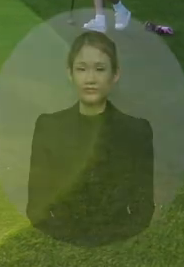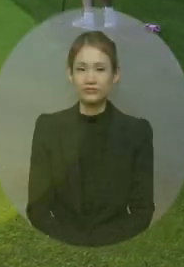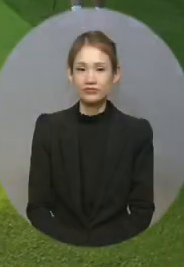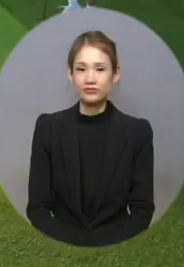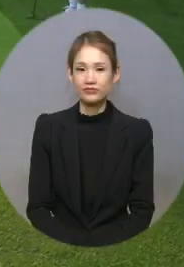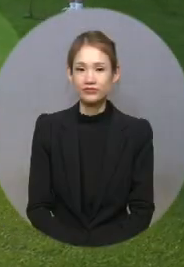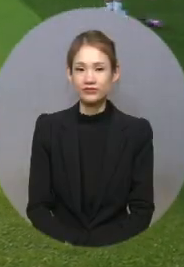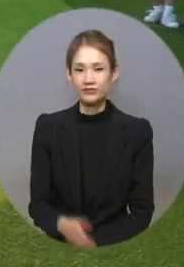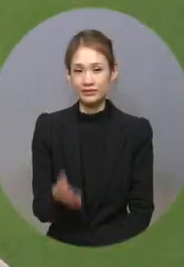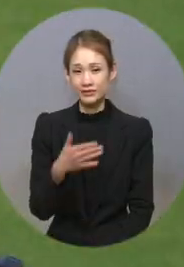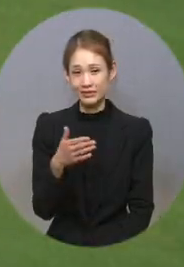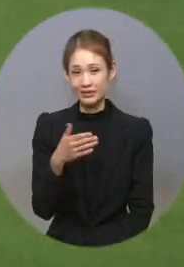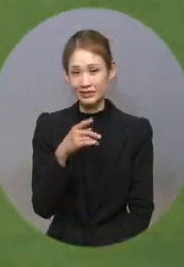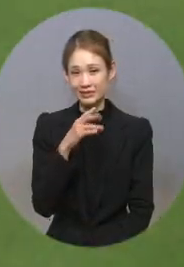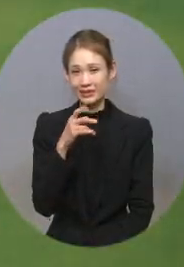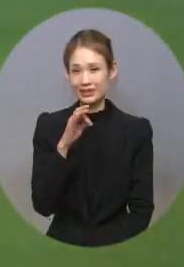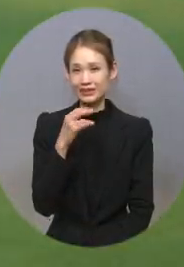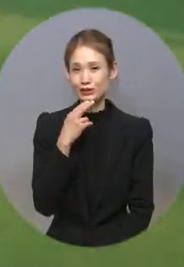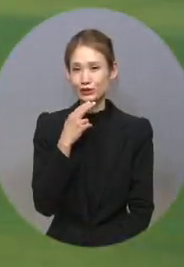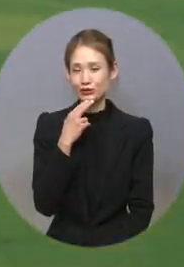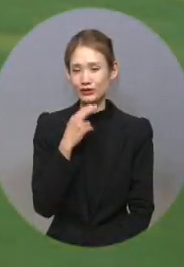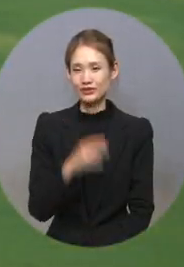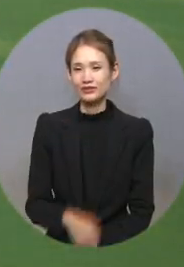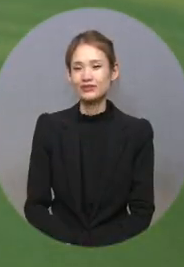나이가 없네?